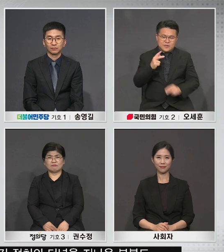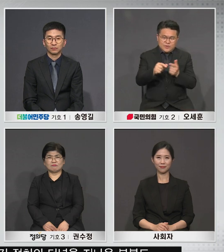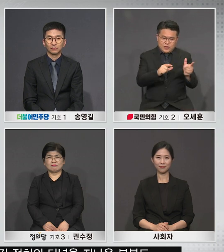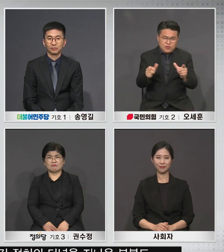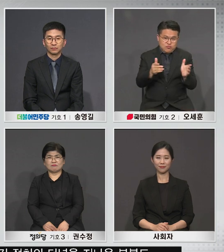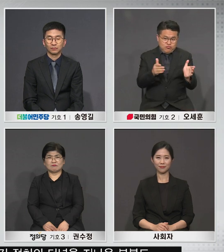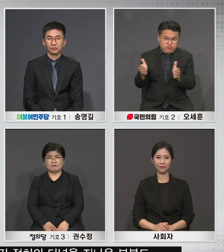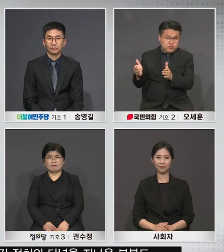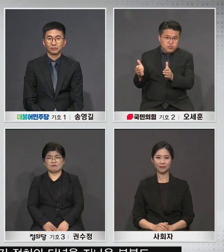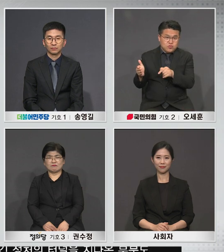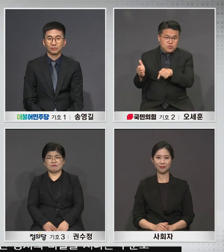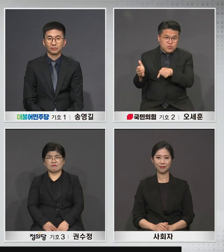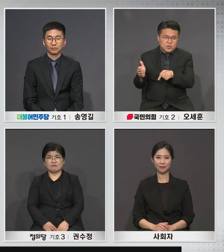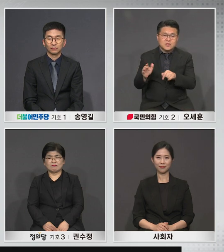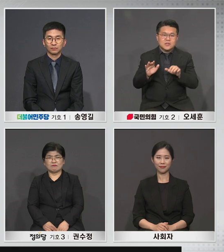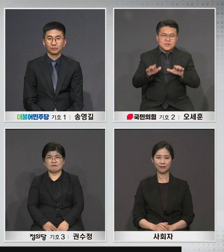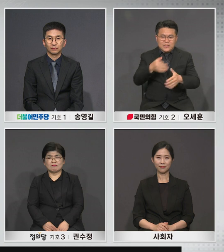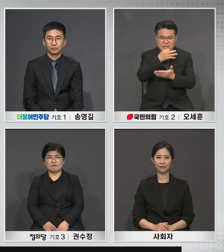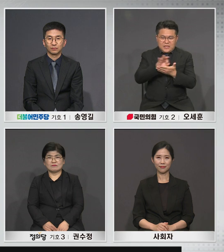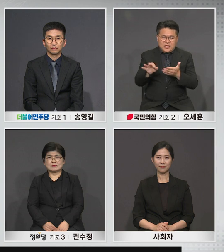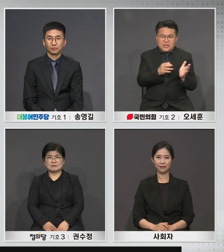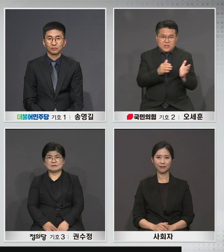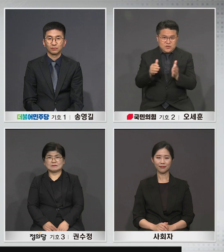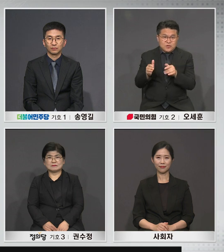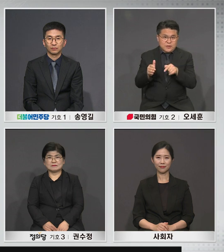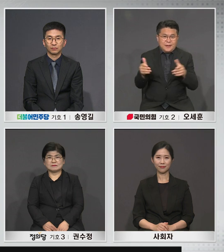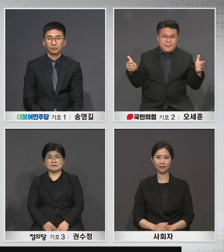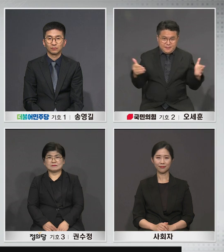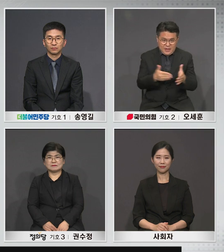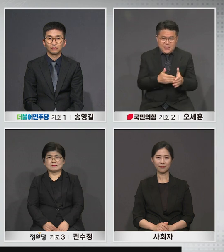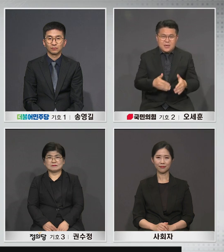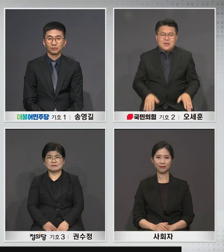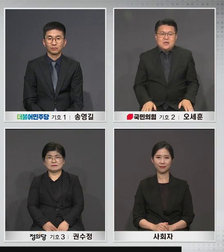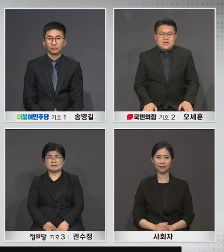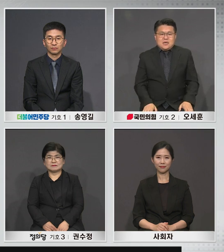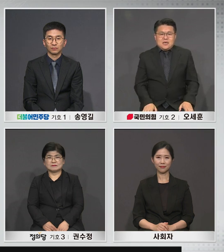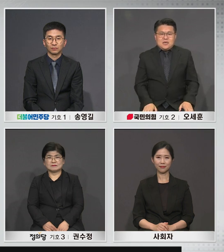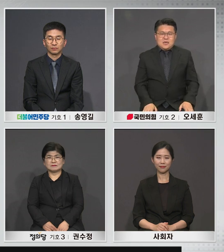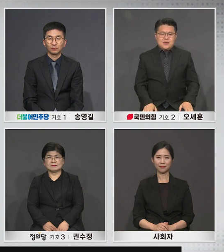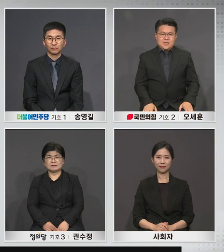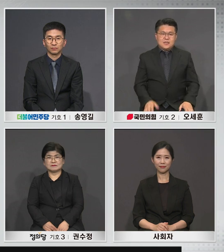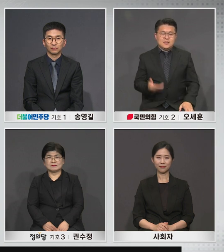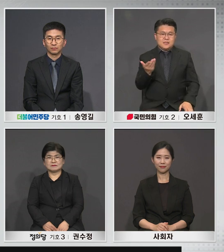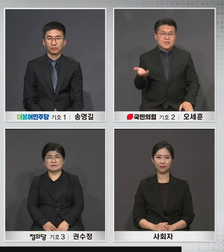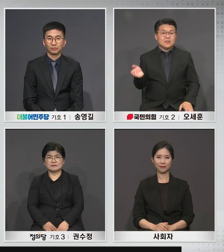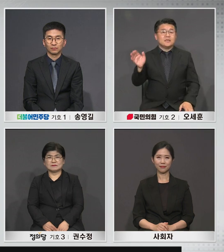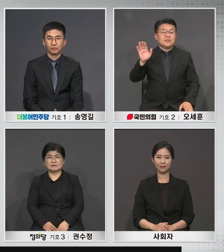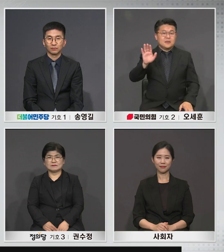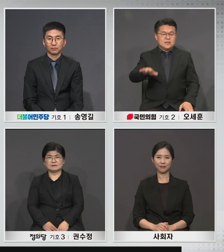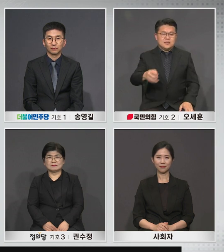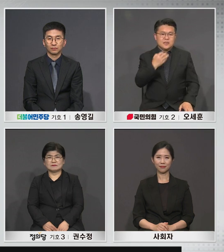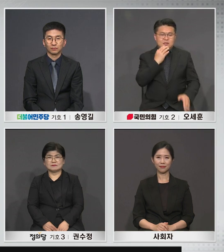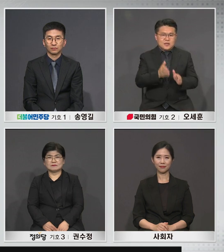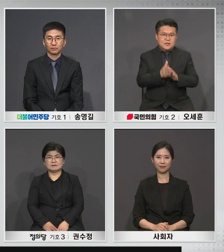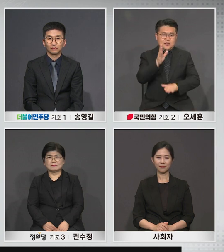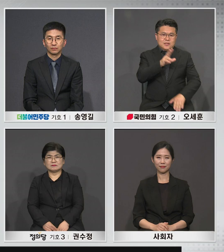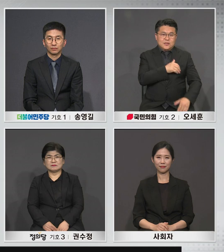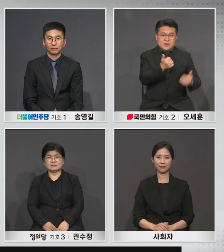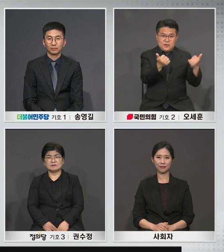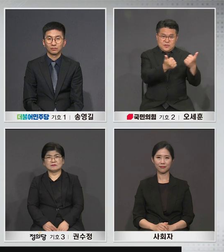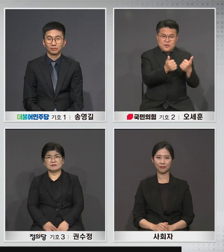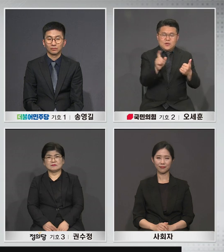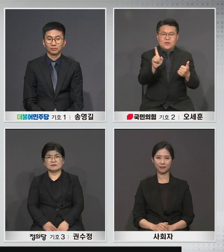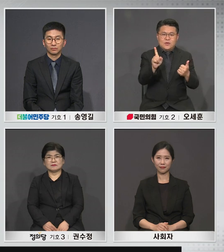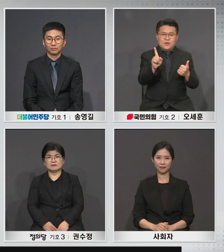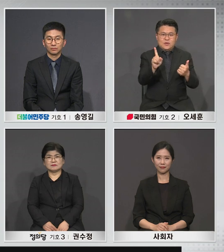준비했고 이제 예산 마련까지 마친 상태입니다. 다만 서울시의회가 압도적인